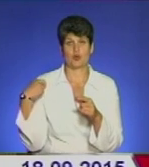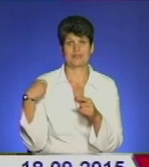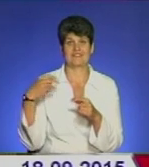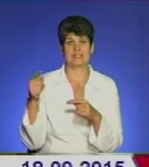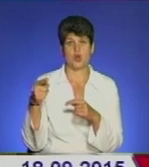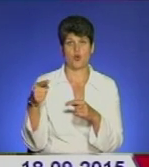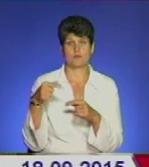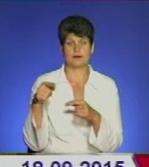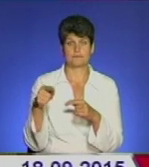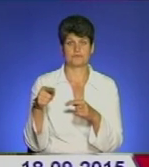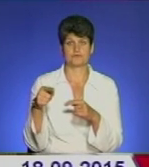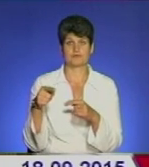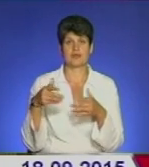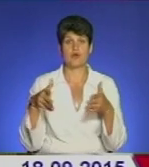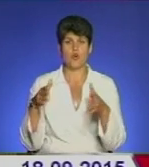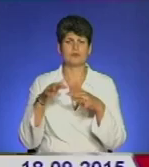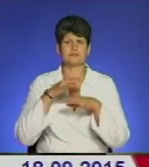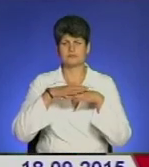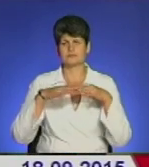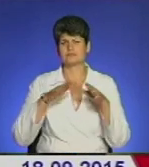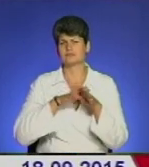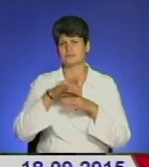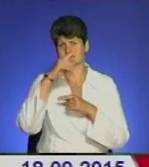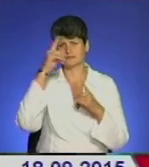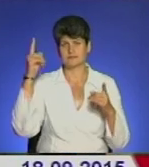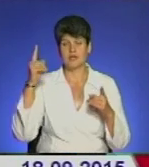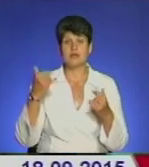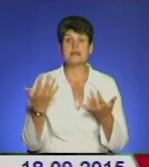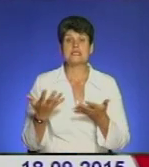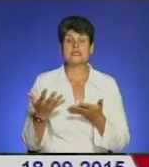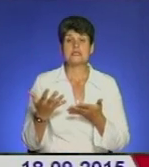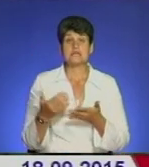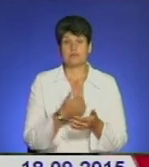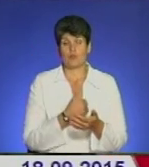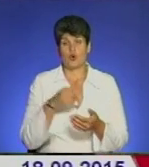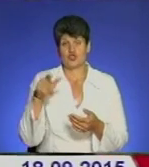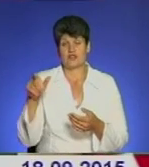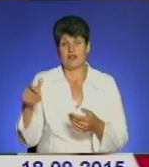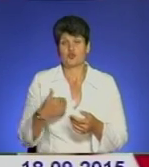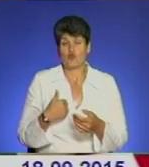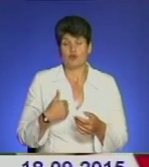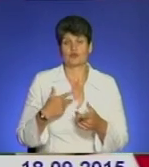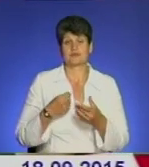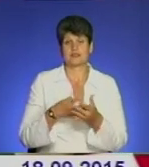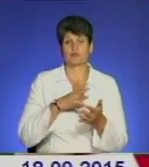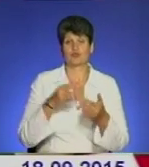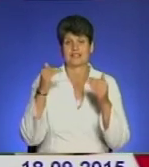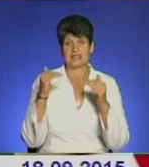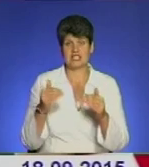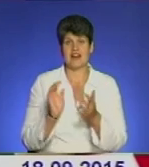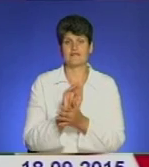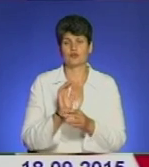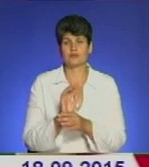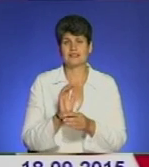Тернополя. Городини просто тьма. Споживач нині хоче, щоб ціни були нижчими, а виробник, навпаки, страждає